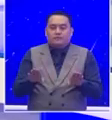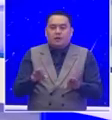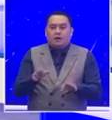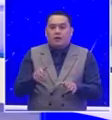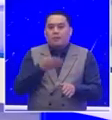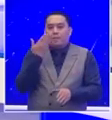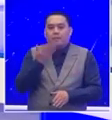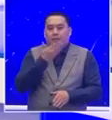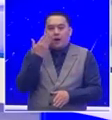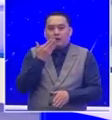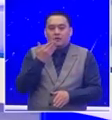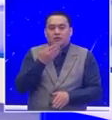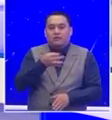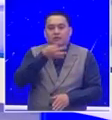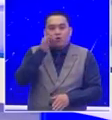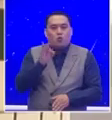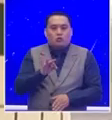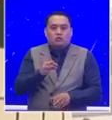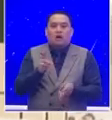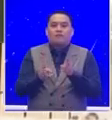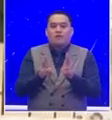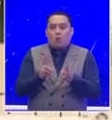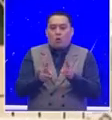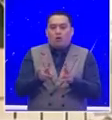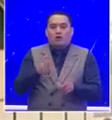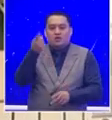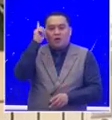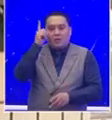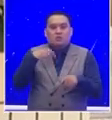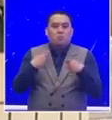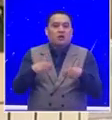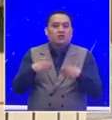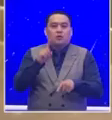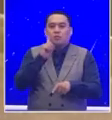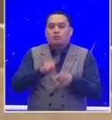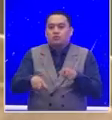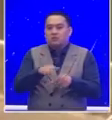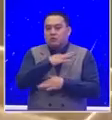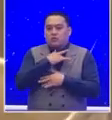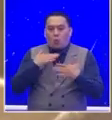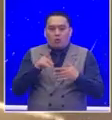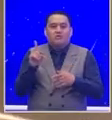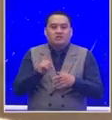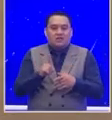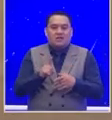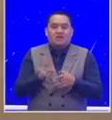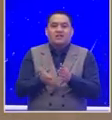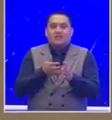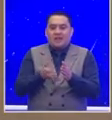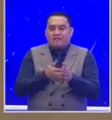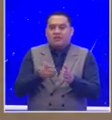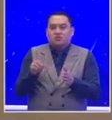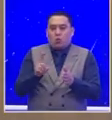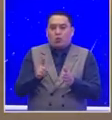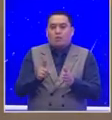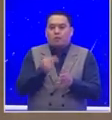пахнет марципаном. Рулоны немецкого пекаря Тима Кортюма расходятся как горячие пирожки. Тем более, что это и есть кексы в